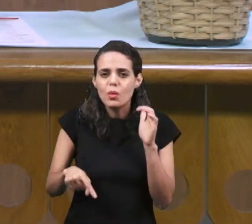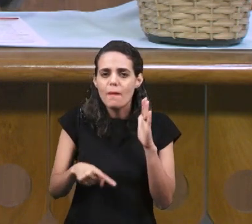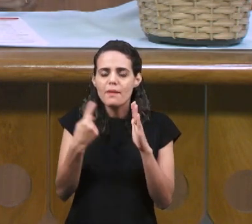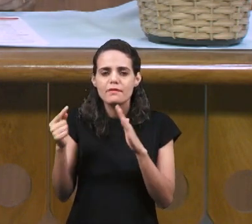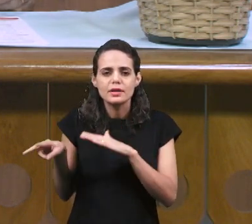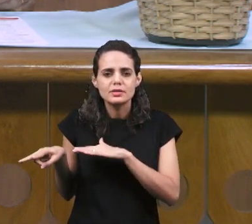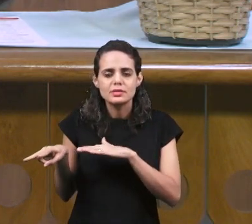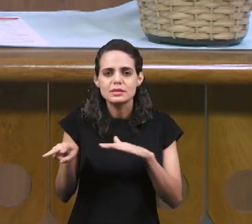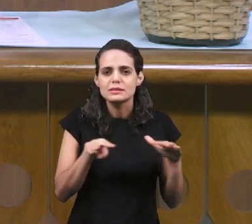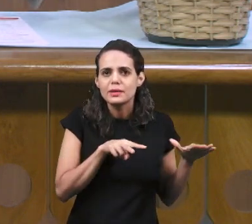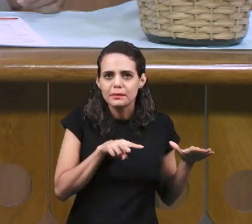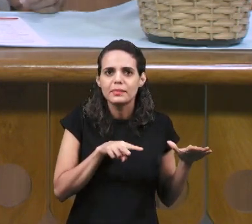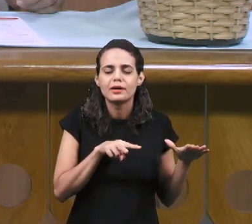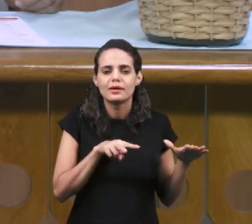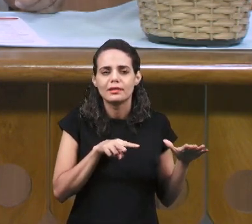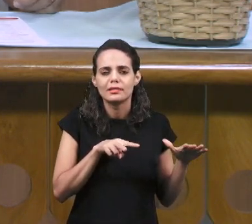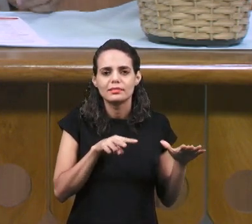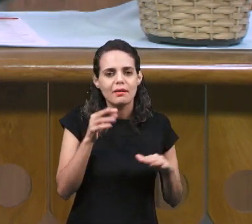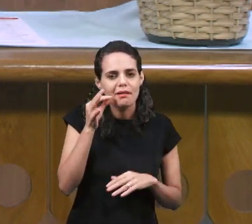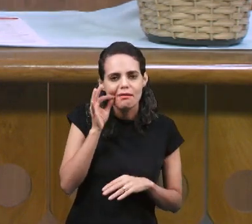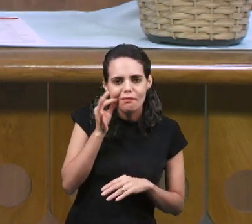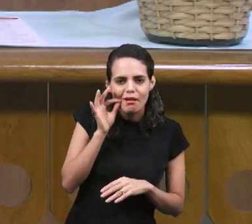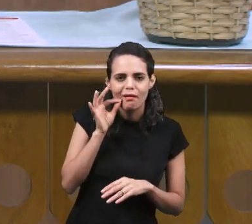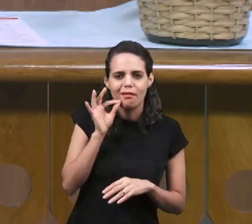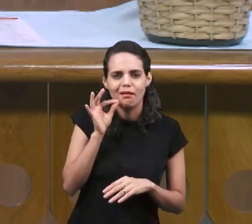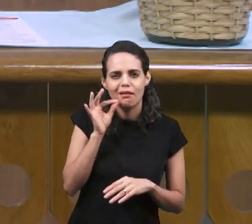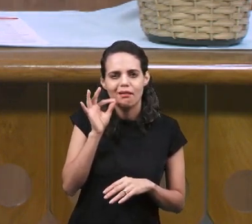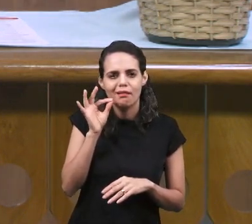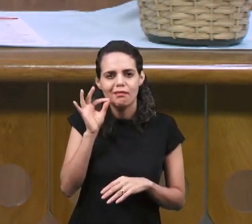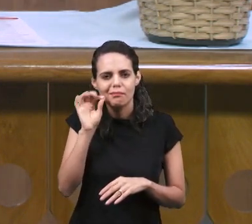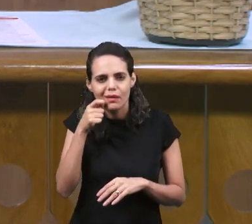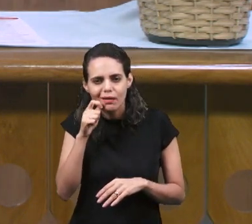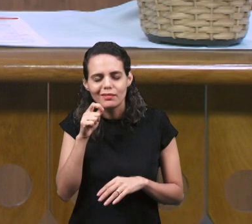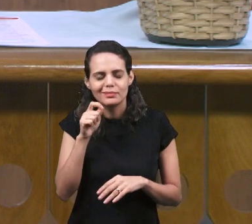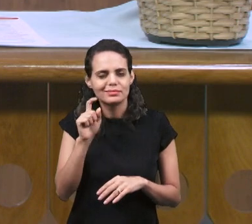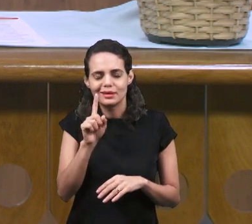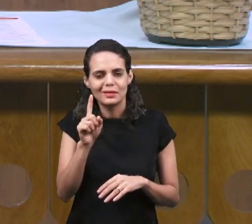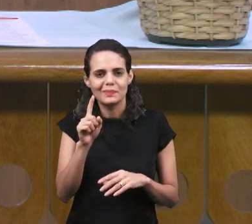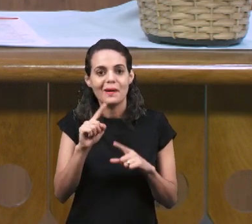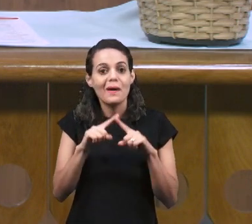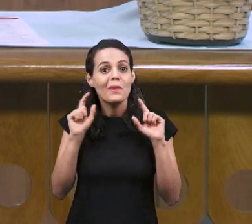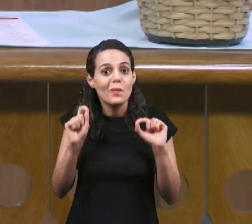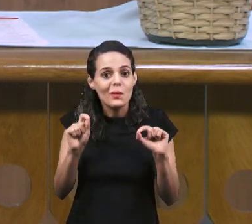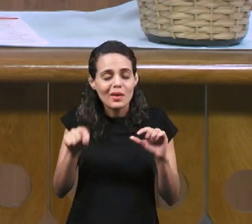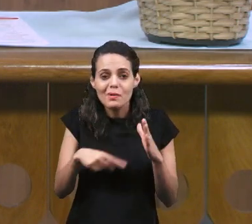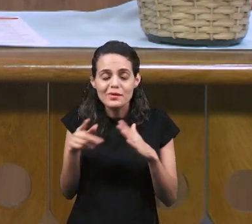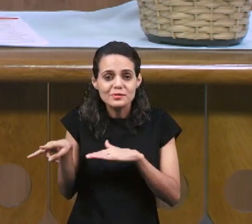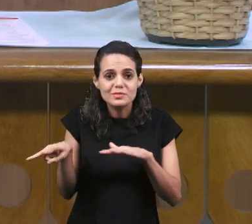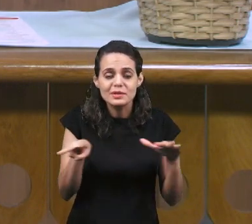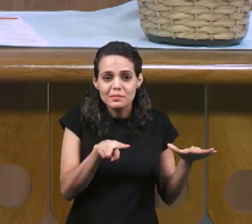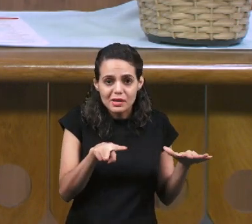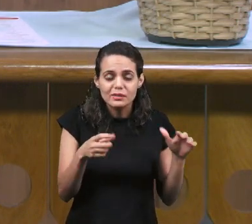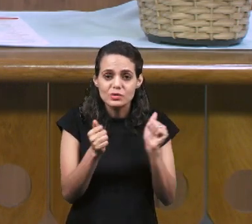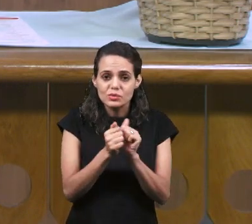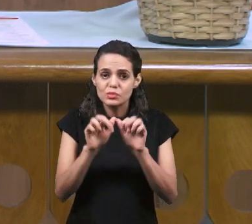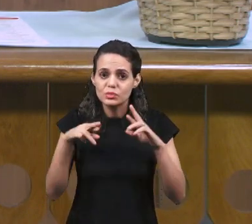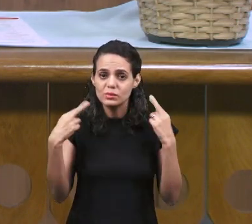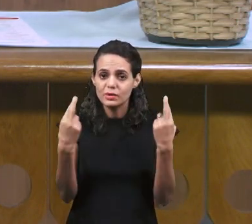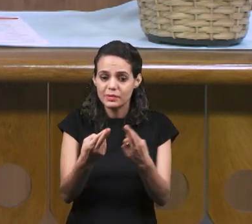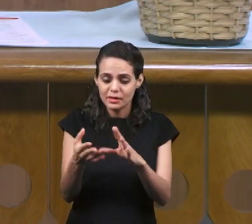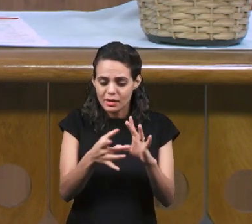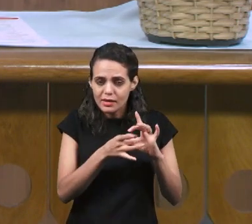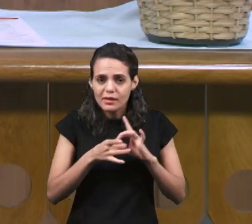Mais c'est la nourriture, au moins, quand vous vous réunissez avec l'Église, vous recevez le bénéfice